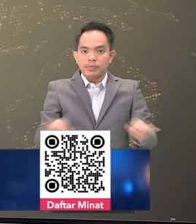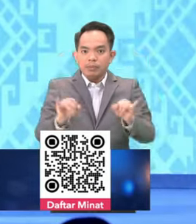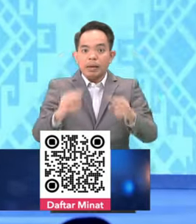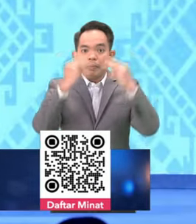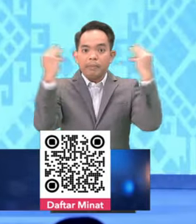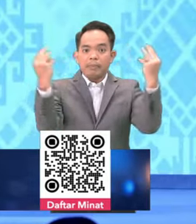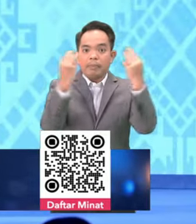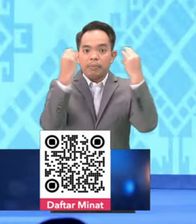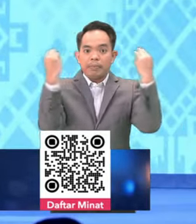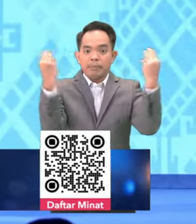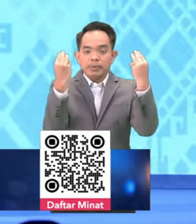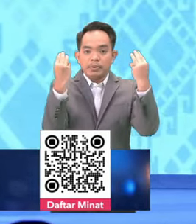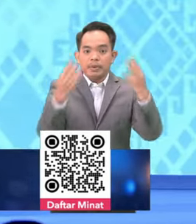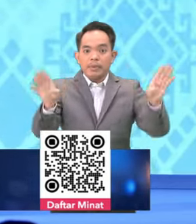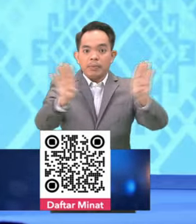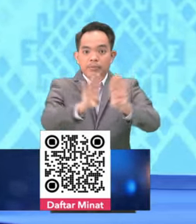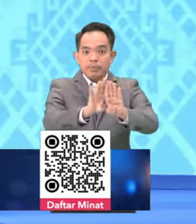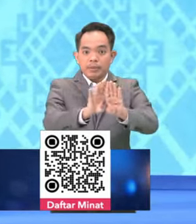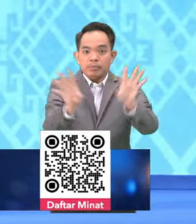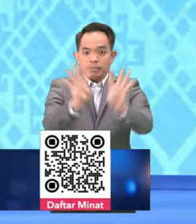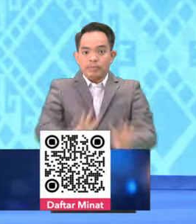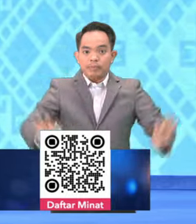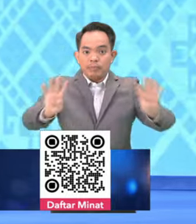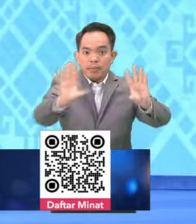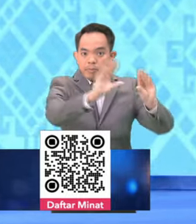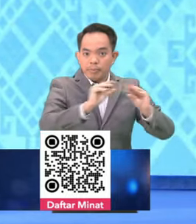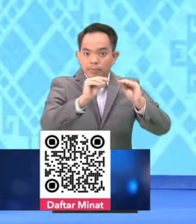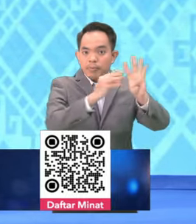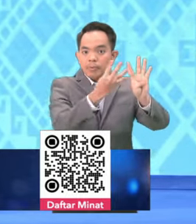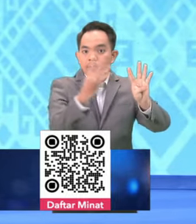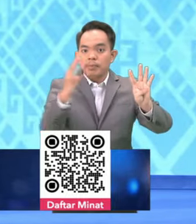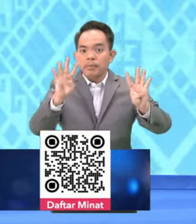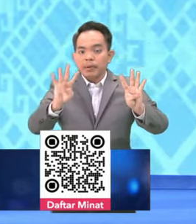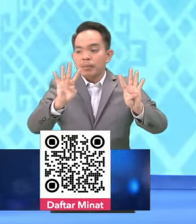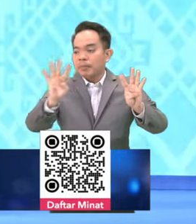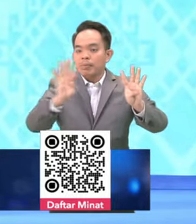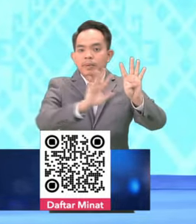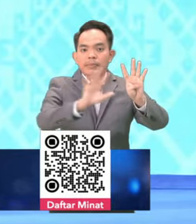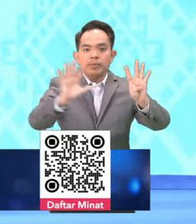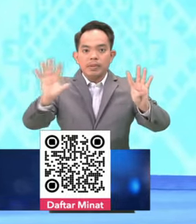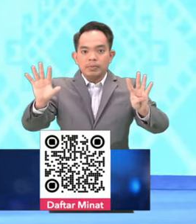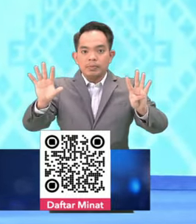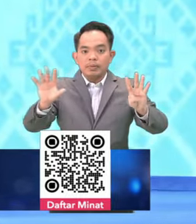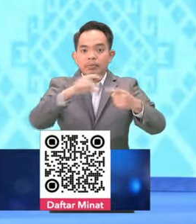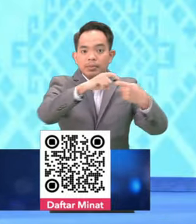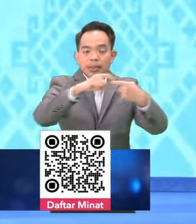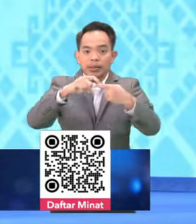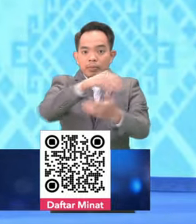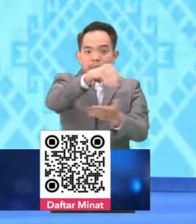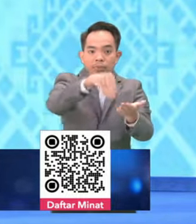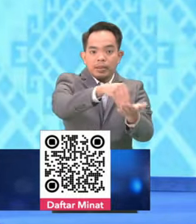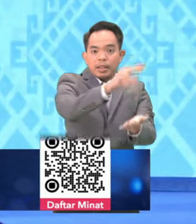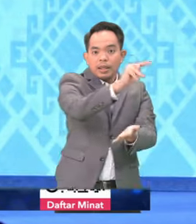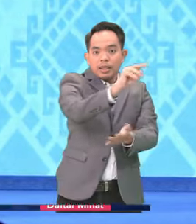berlangsung pada Majlis Penutup Sidang Kemuncak ASEAN ke-44 dan ke-45 serta Sidang Kemuncak berkaitan di Pusat